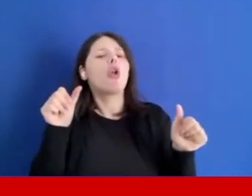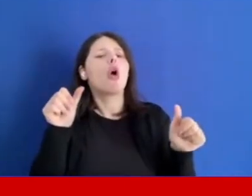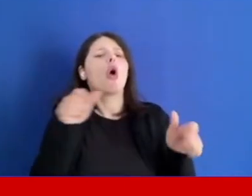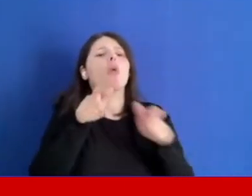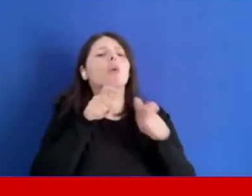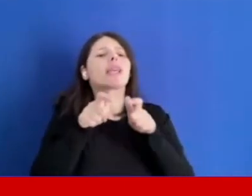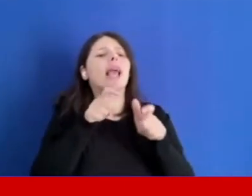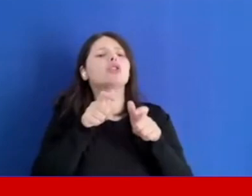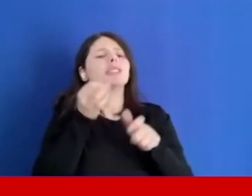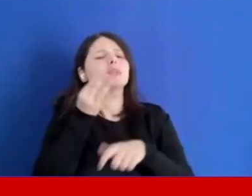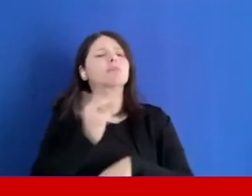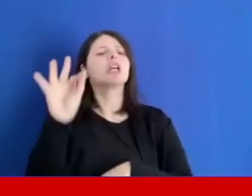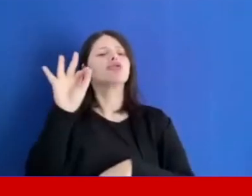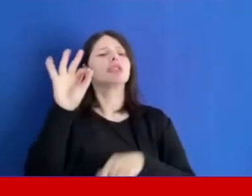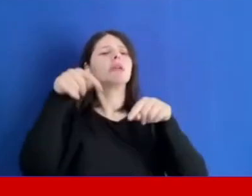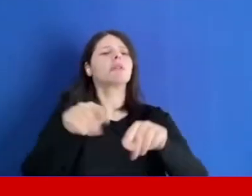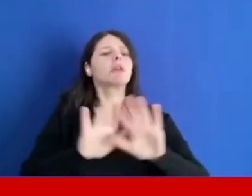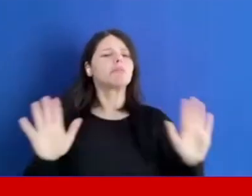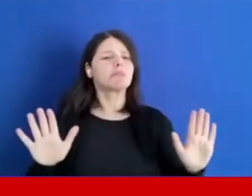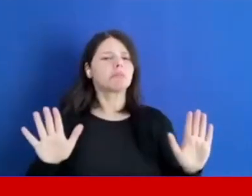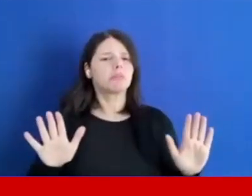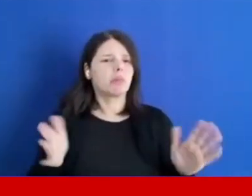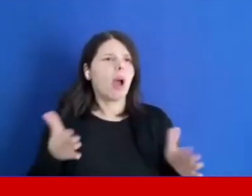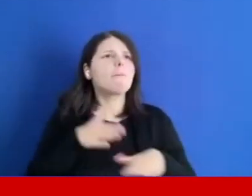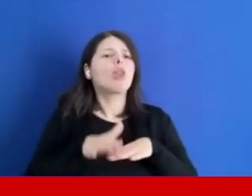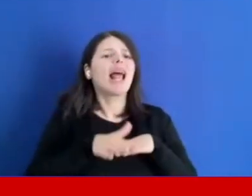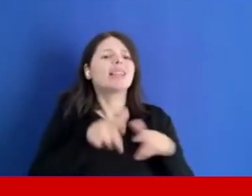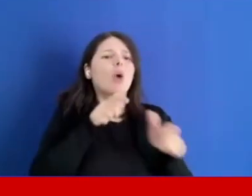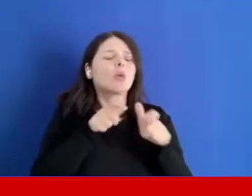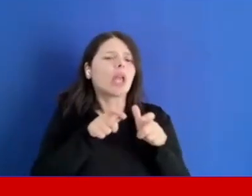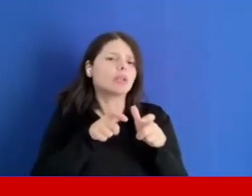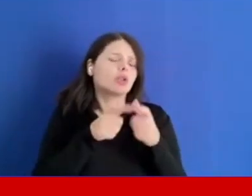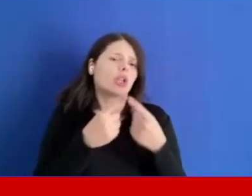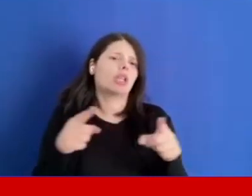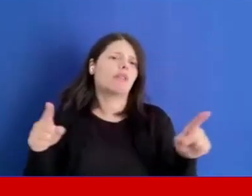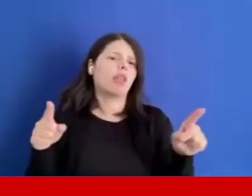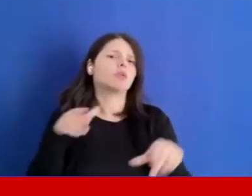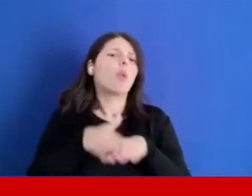comunicazione specifica quando qualsiasi modalità di comunicazione può essere utile per tutti?